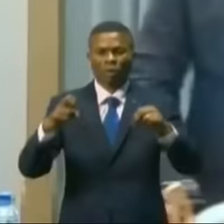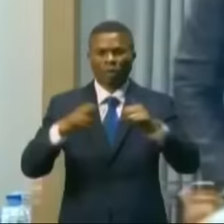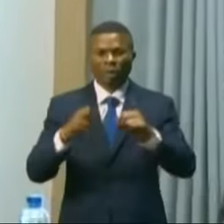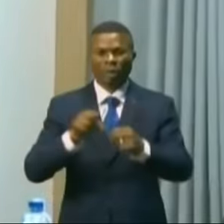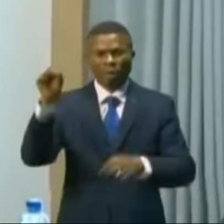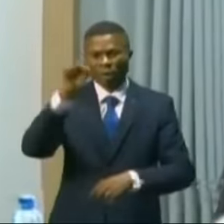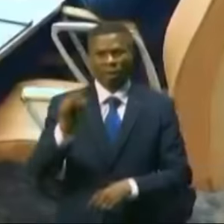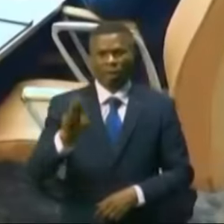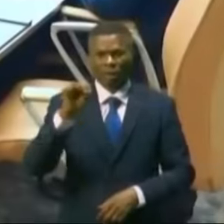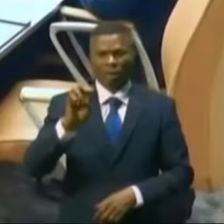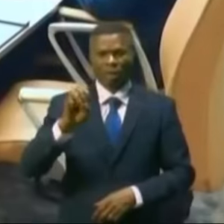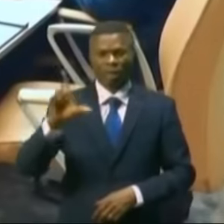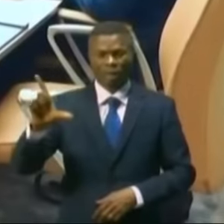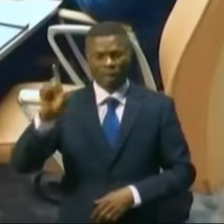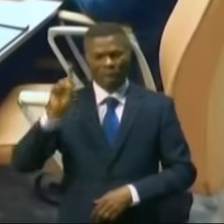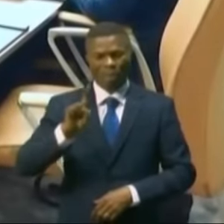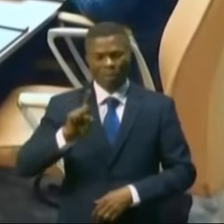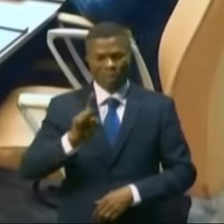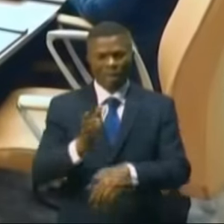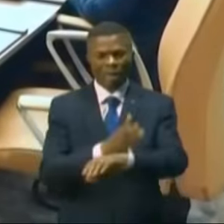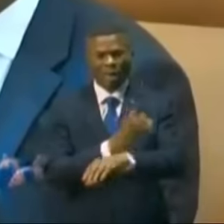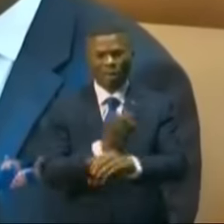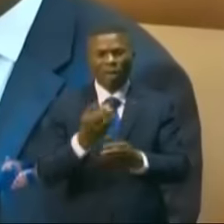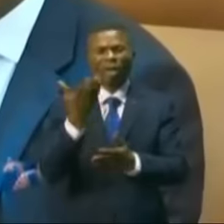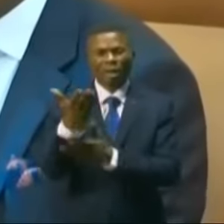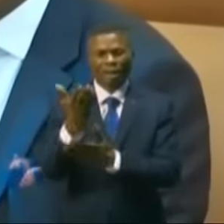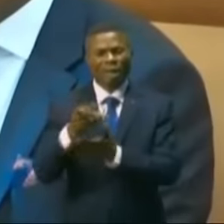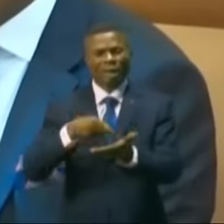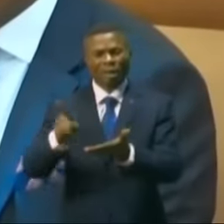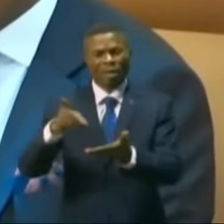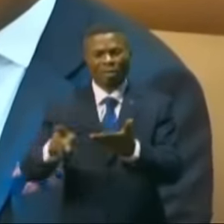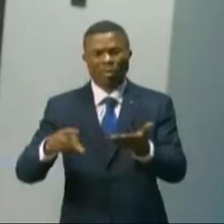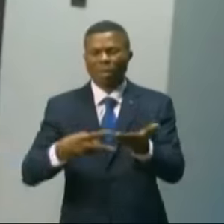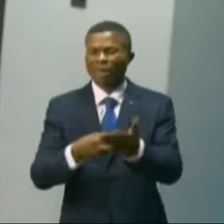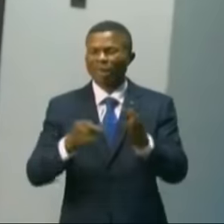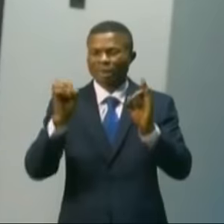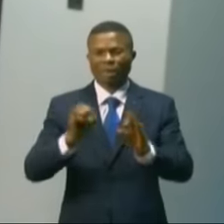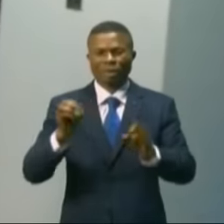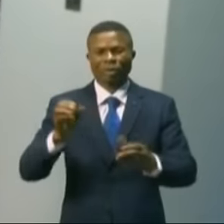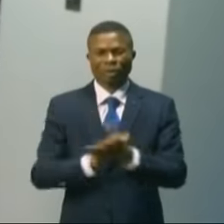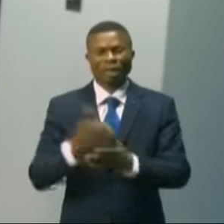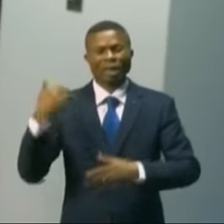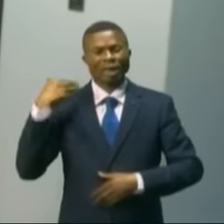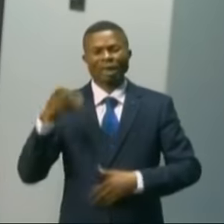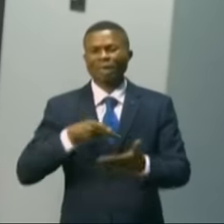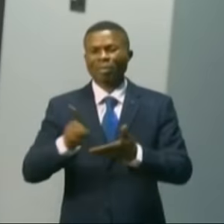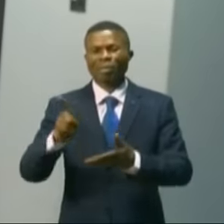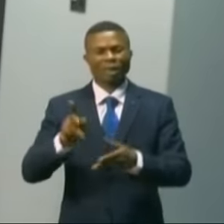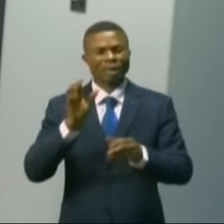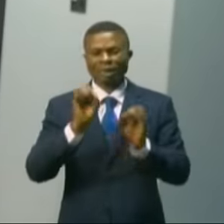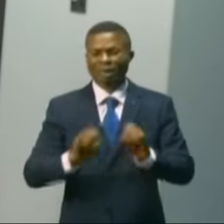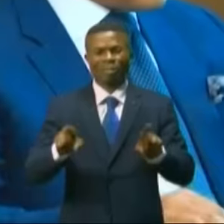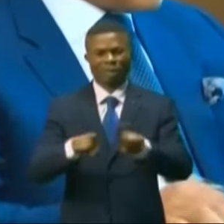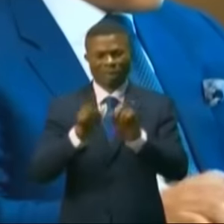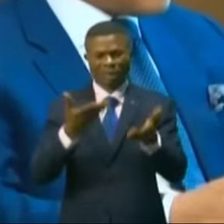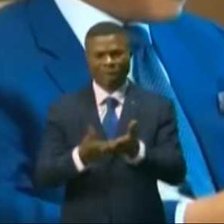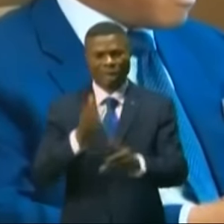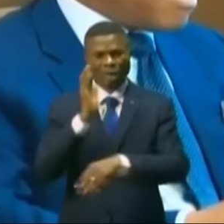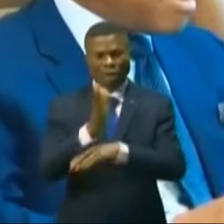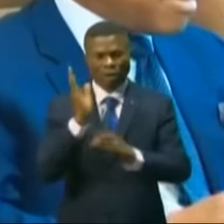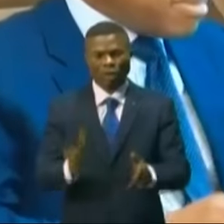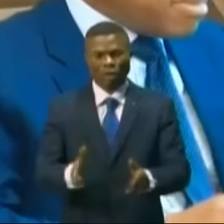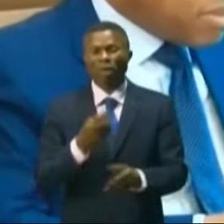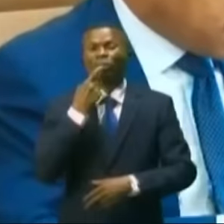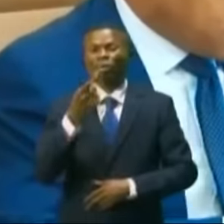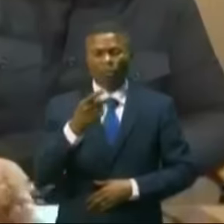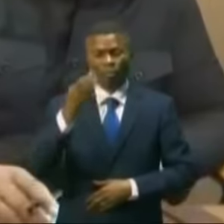SA, qui a besoin de nouveaux souffles, ne cesse de réclamer le paiement de ses dettes par l'État. Luc Badibanga, son président du conseil d'administration, l'a dit